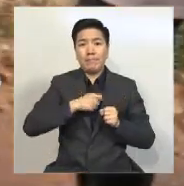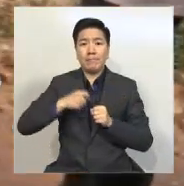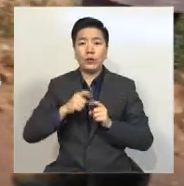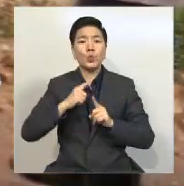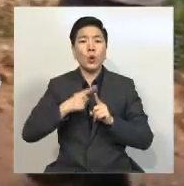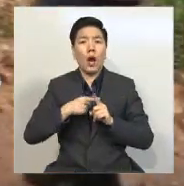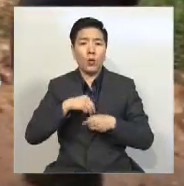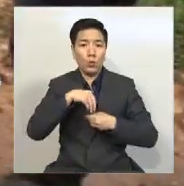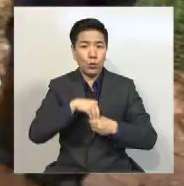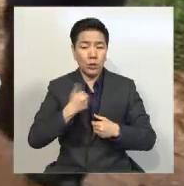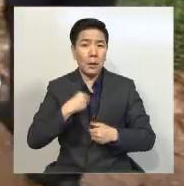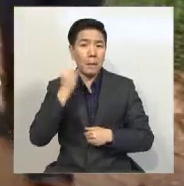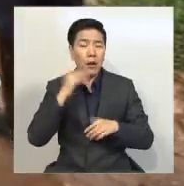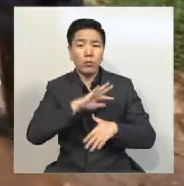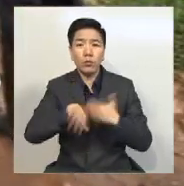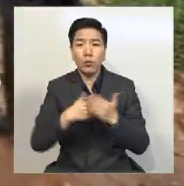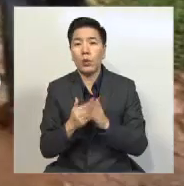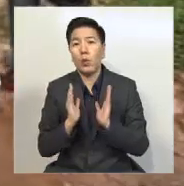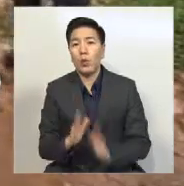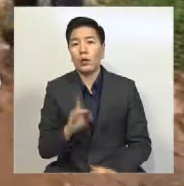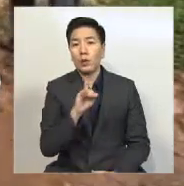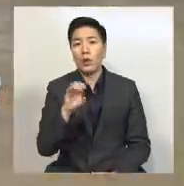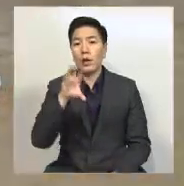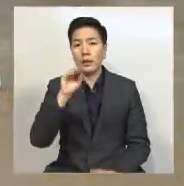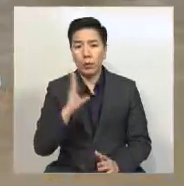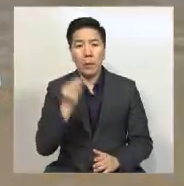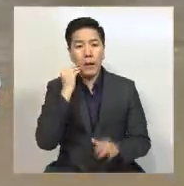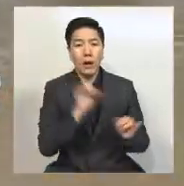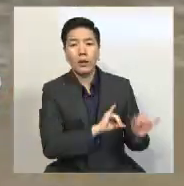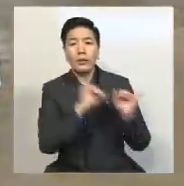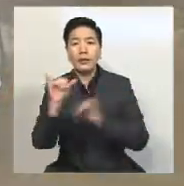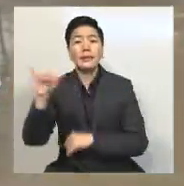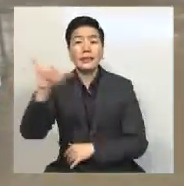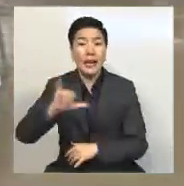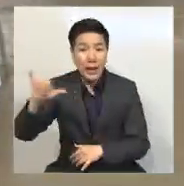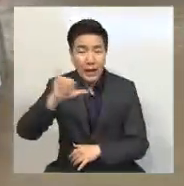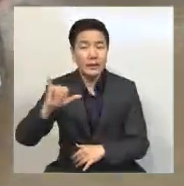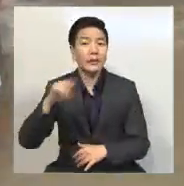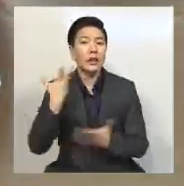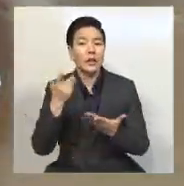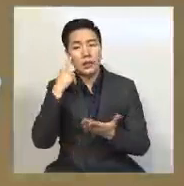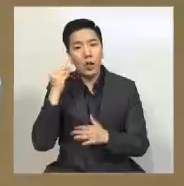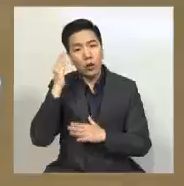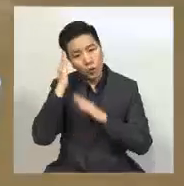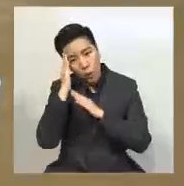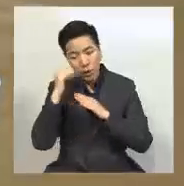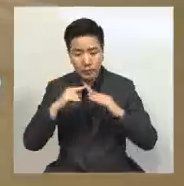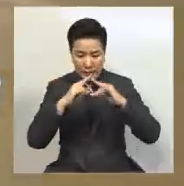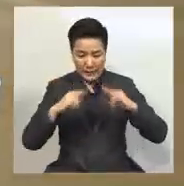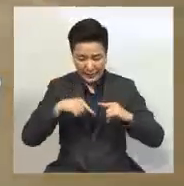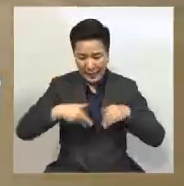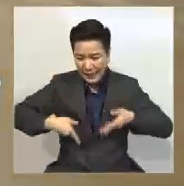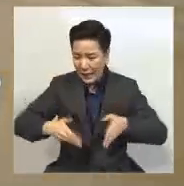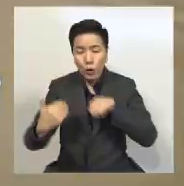การ2หมู่นี้มีประชากรประมาณ150คนครับซึ่งบางคนก็อพยพไปอยู่บ้านญาตินะครับบางครอบครัวก็มานอนเต็นท์นอนที่เต็นท์แห่